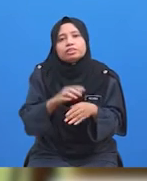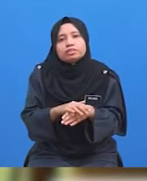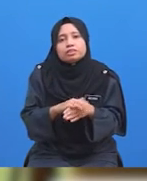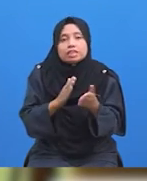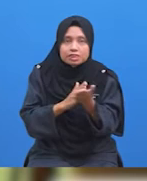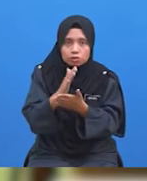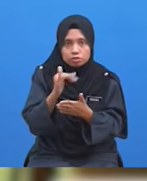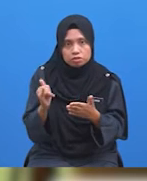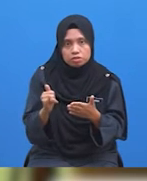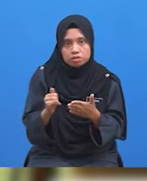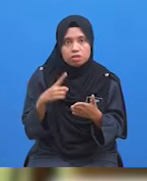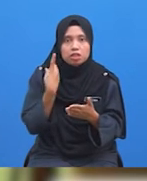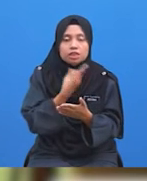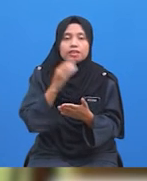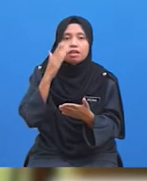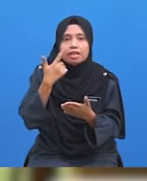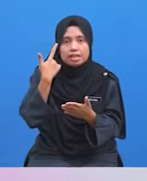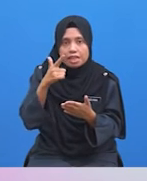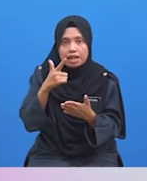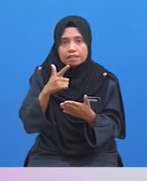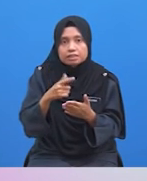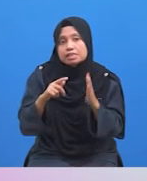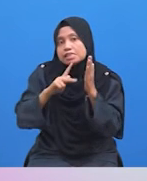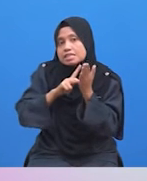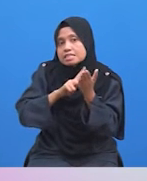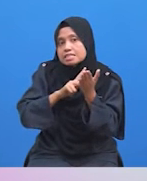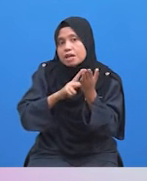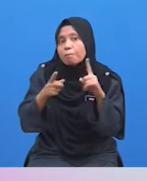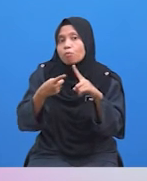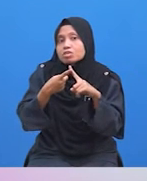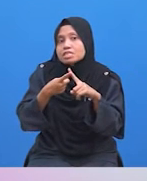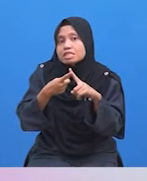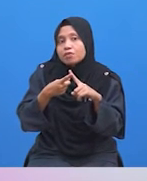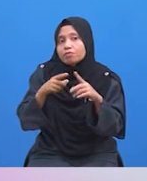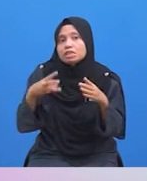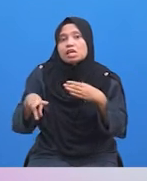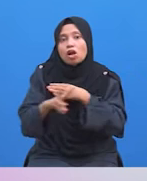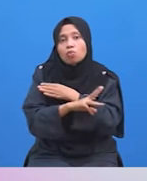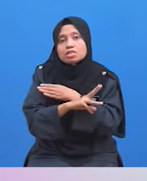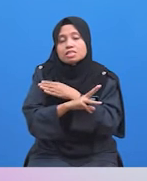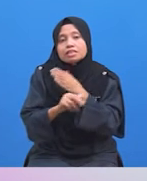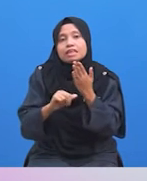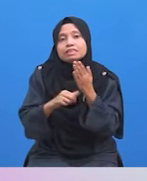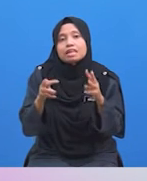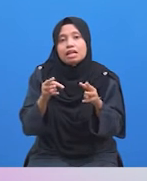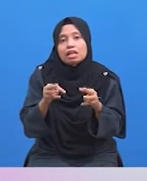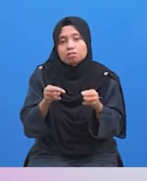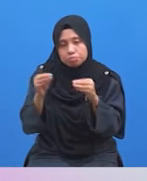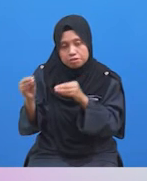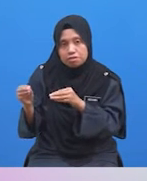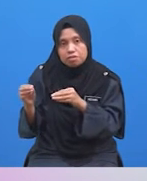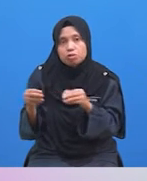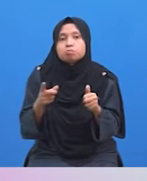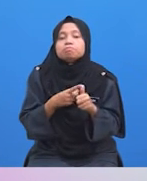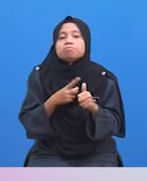seterusnya kita akan melihat kesan positif di kawasan asal migran antara pesan tersebut